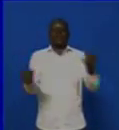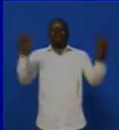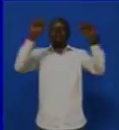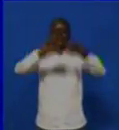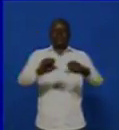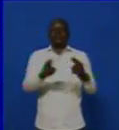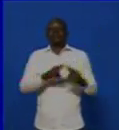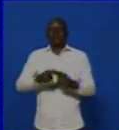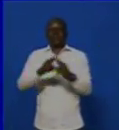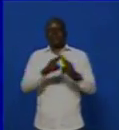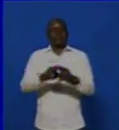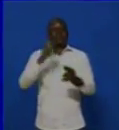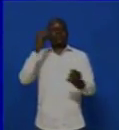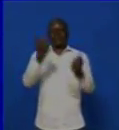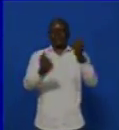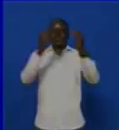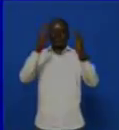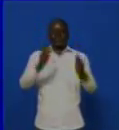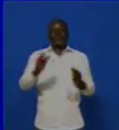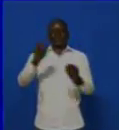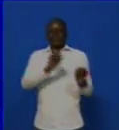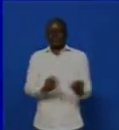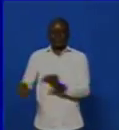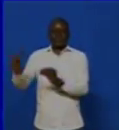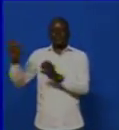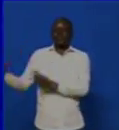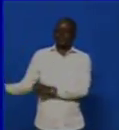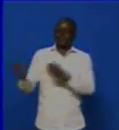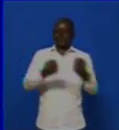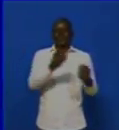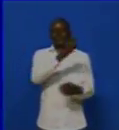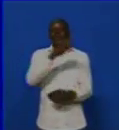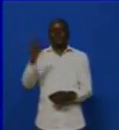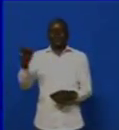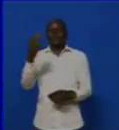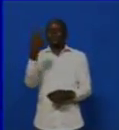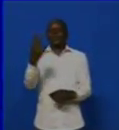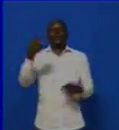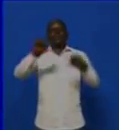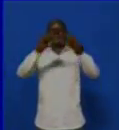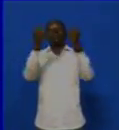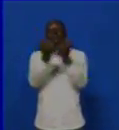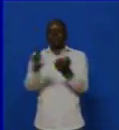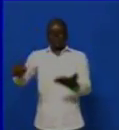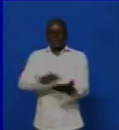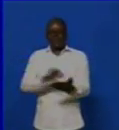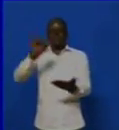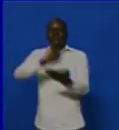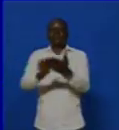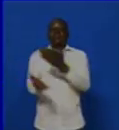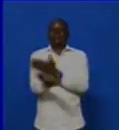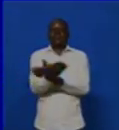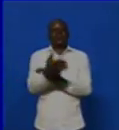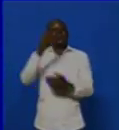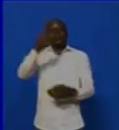des chauffeurs routiers du Burkina et l'Organisation des transporteurs du Faso. Les deux structures ont signé ce matin un procès verbal de